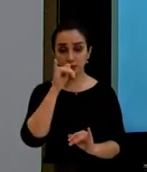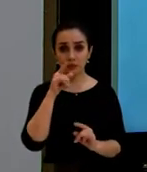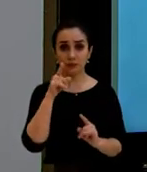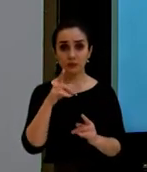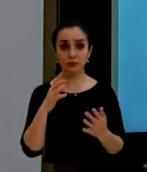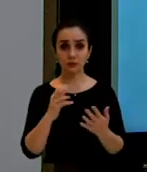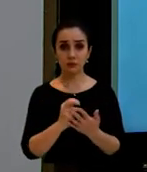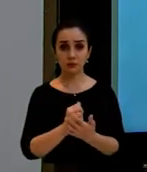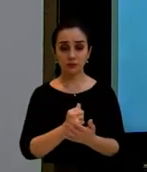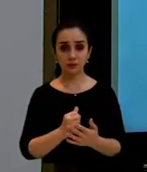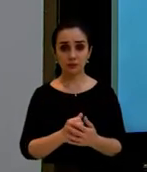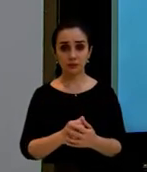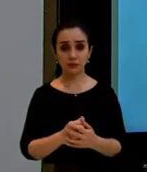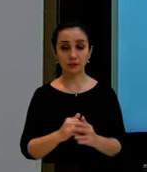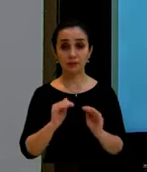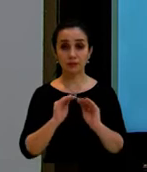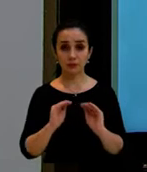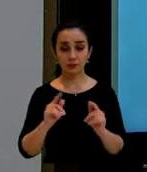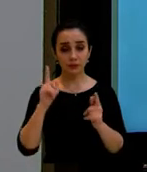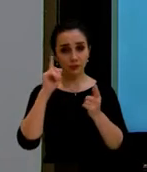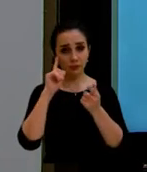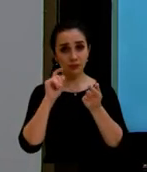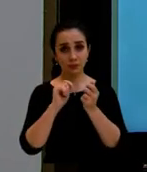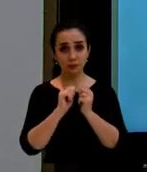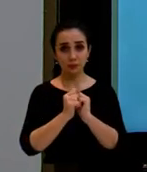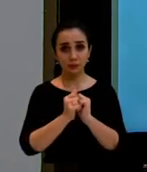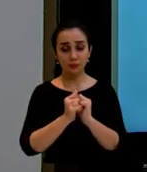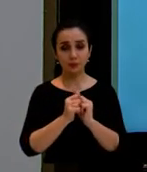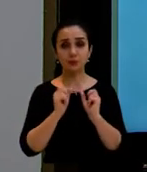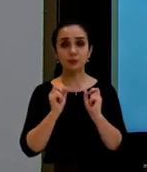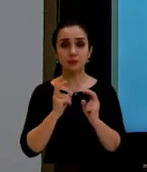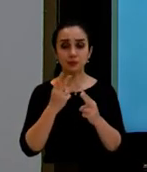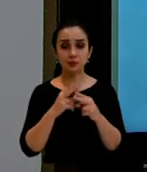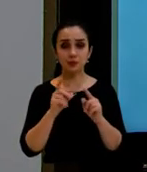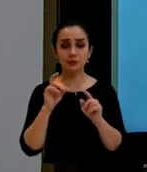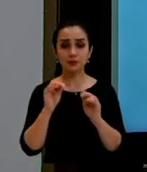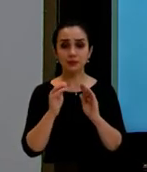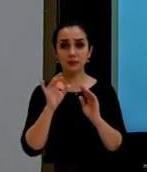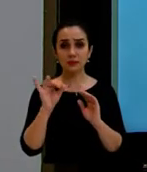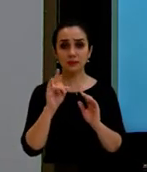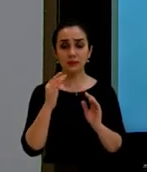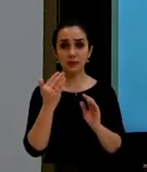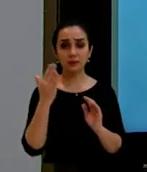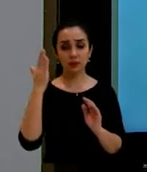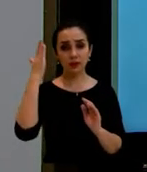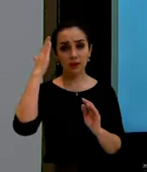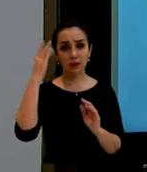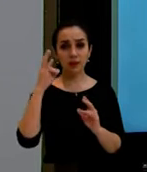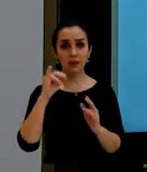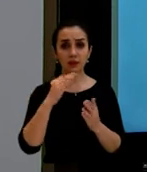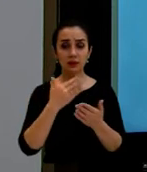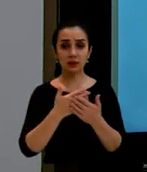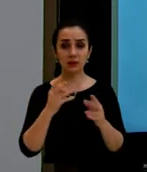его найти. Ребята, запомните, из каждого из вас над головой, вот над